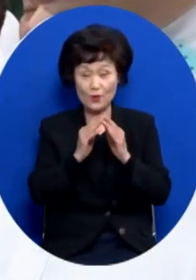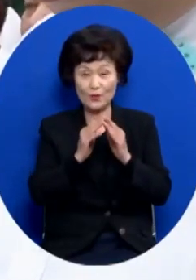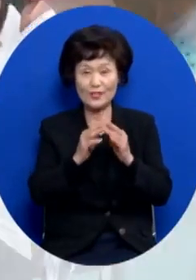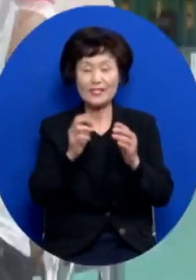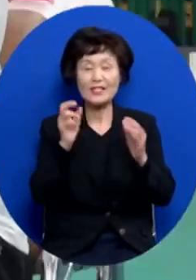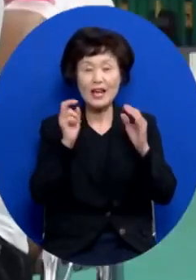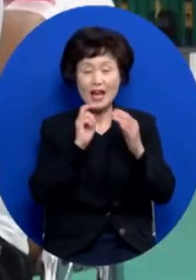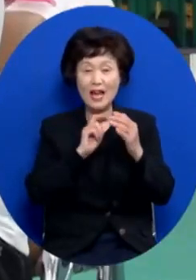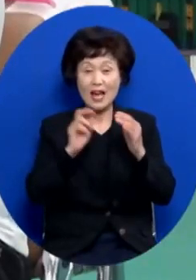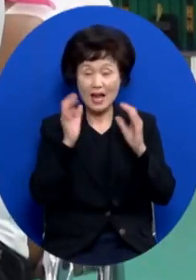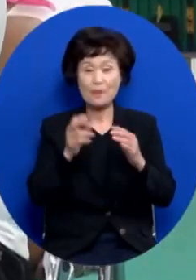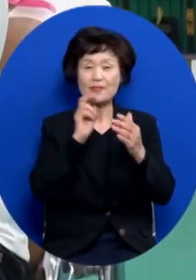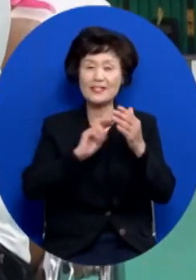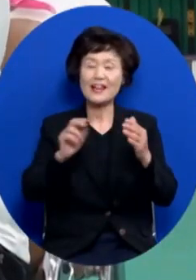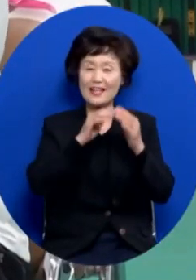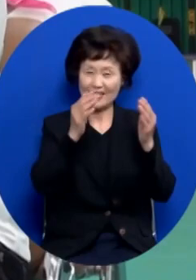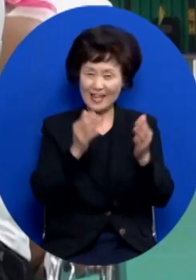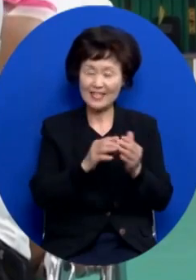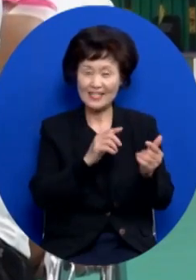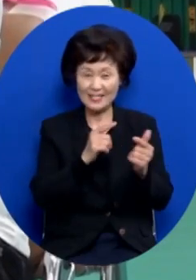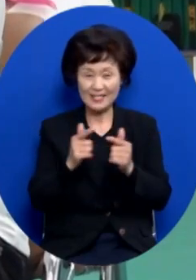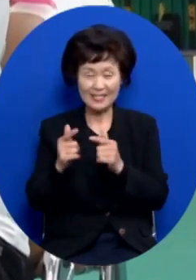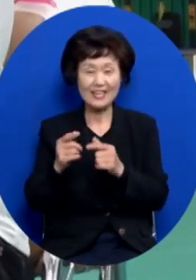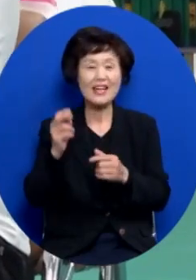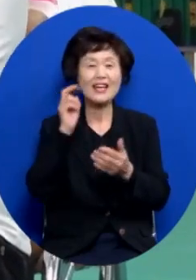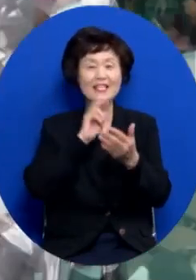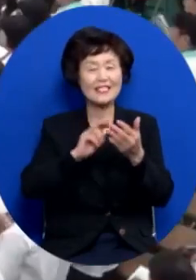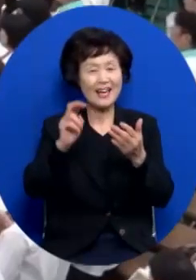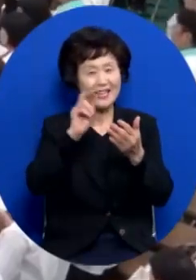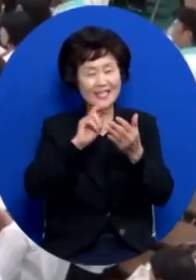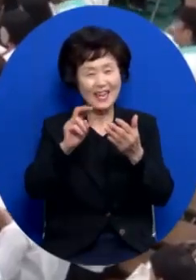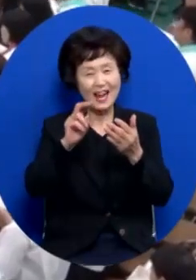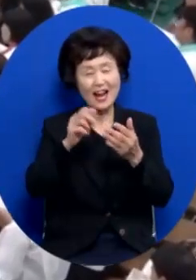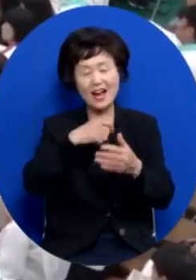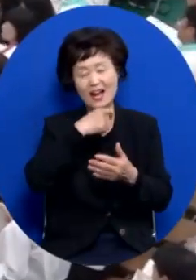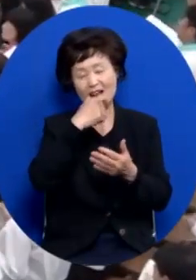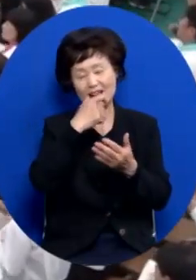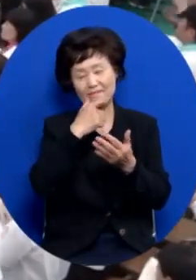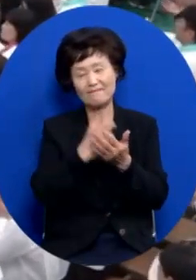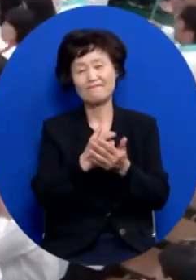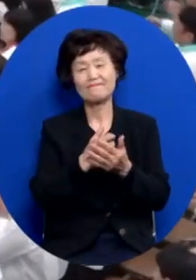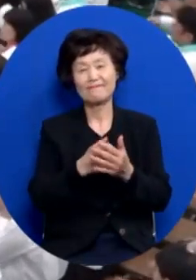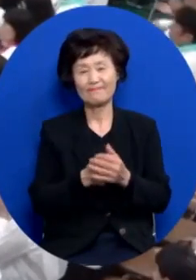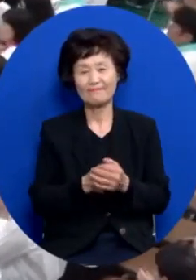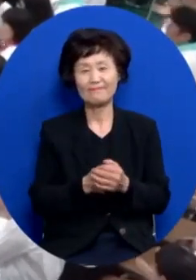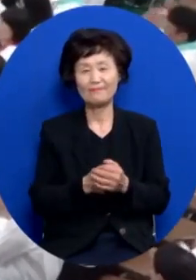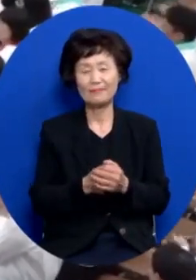영혼의 울림을 전하고 있습니다. CTS 뉴스 김인혜입니다.